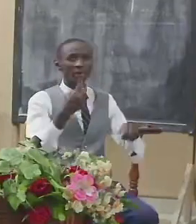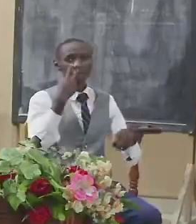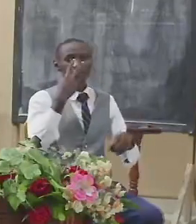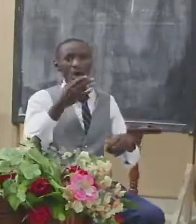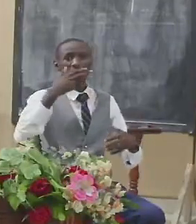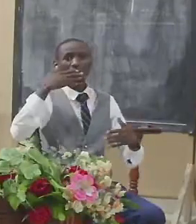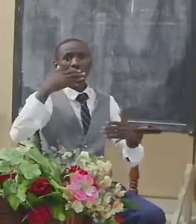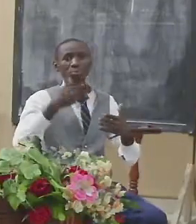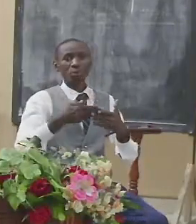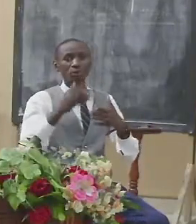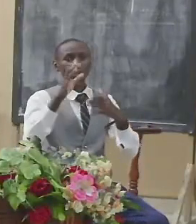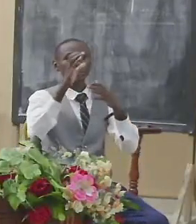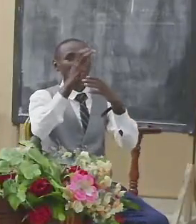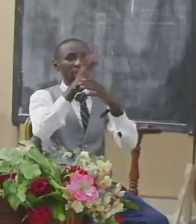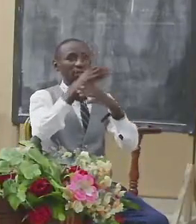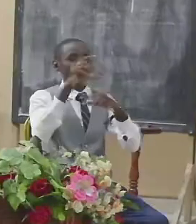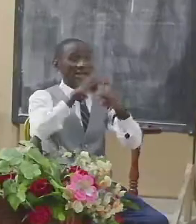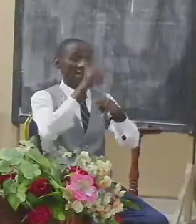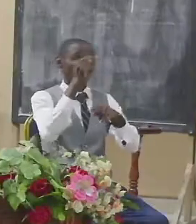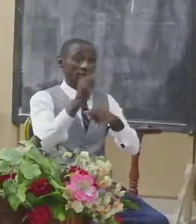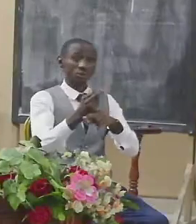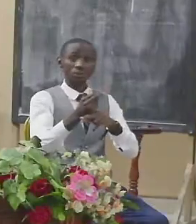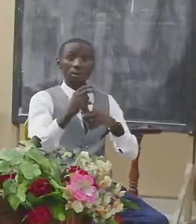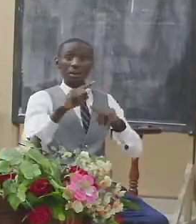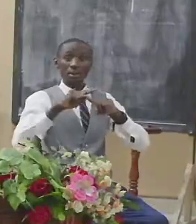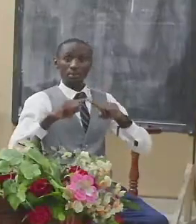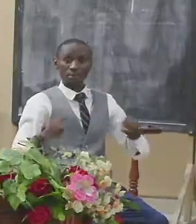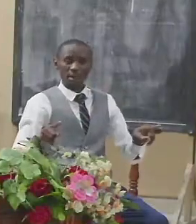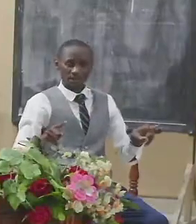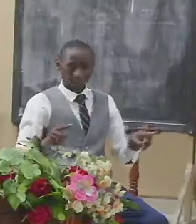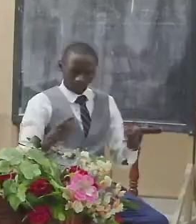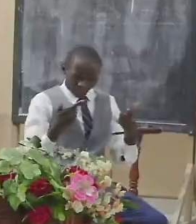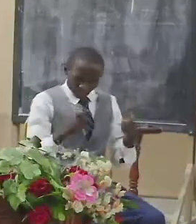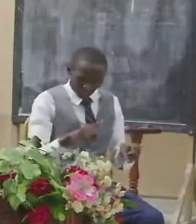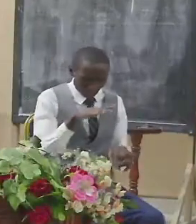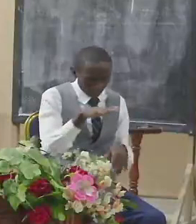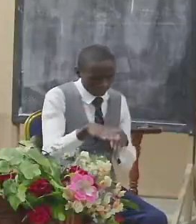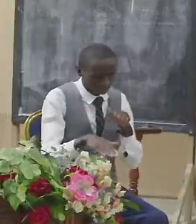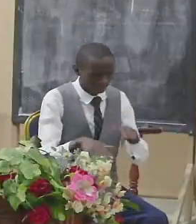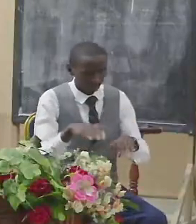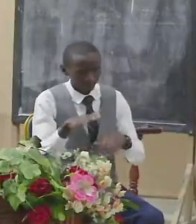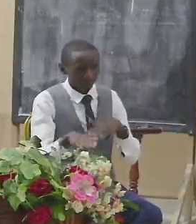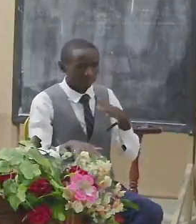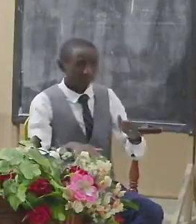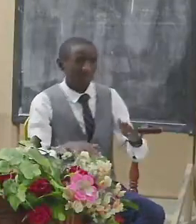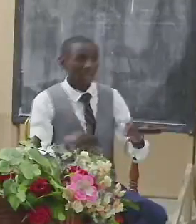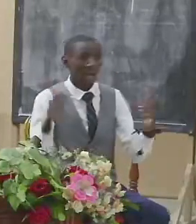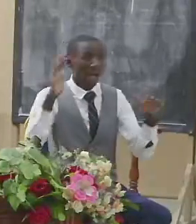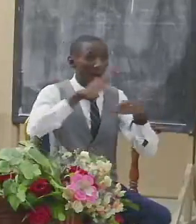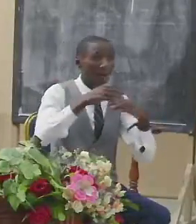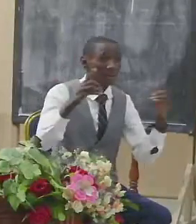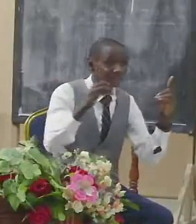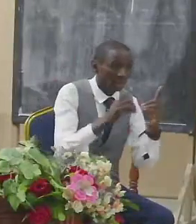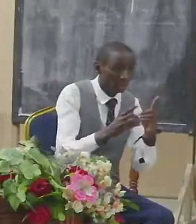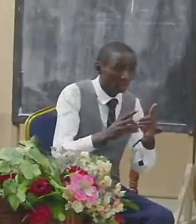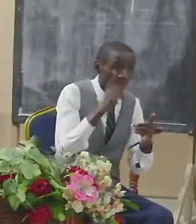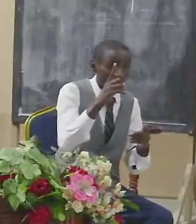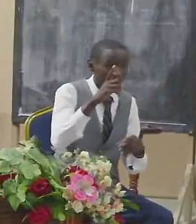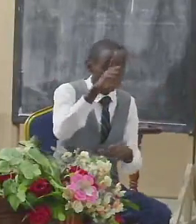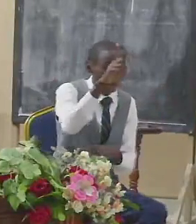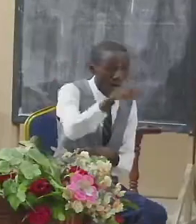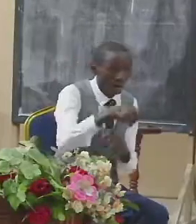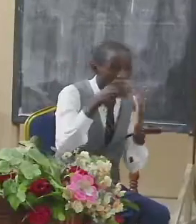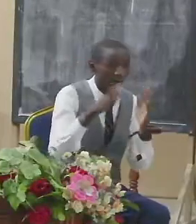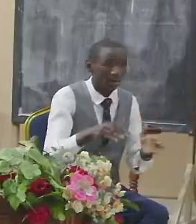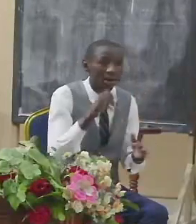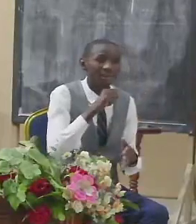wa maumbile. Mais en allant en route, lakini mkuenda mji, il s'est croisé avec un vieux pêcheur. Akakutanana na mvuvi wa zamani kabisa. Le prophète